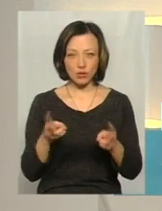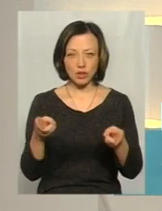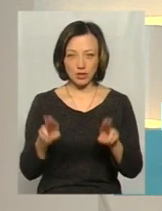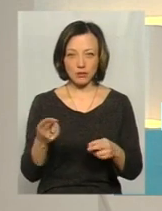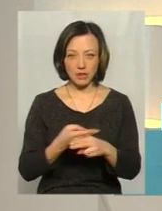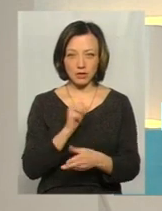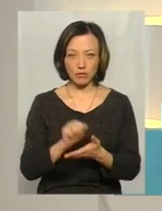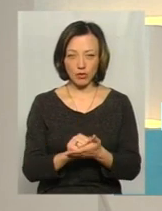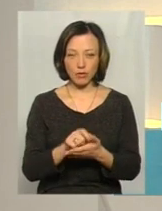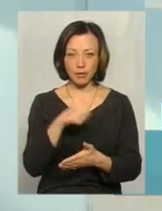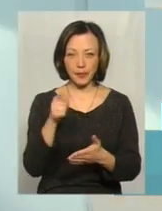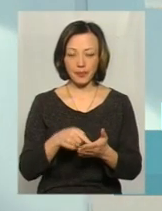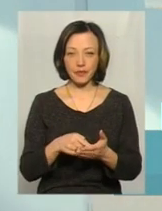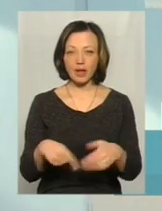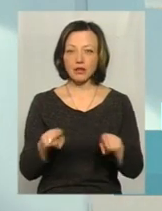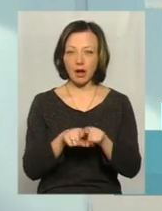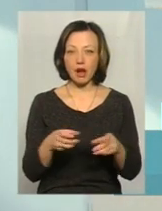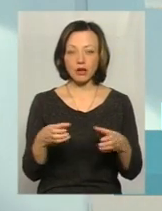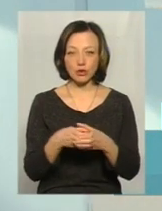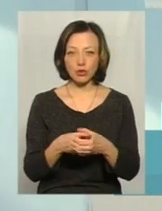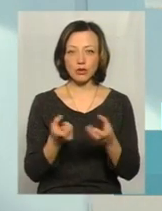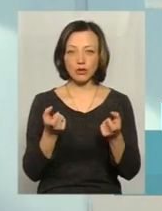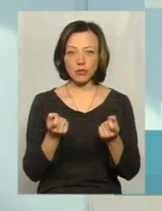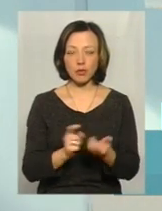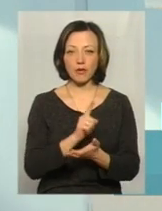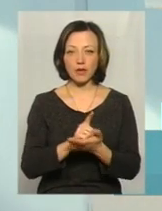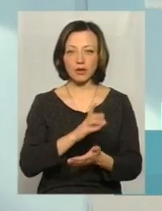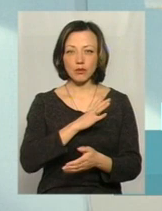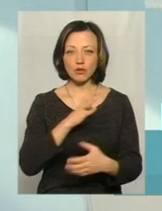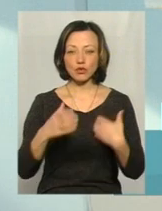без дипломів? Така категорія дещо, да, вона повинна бути